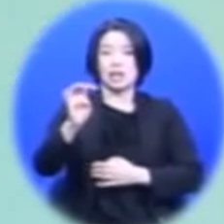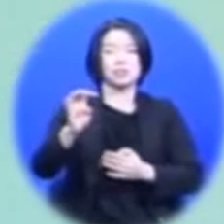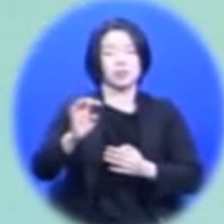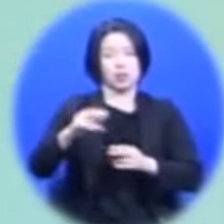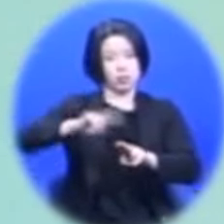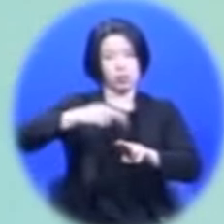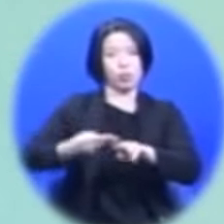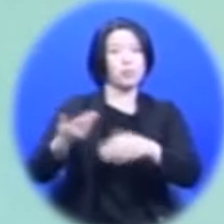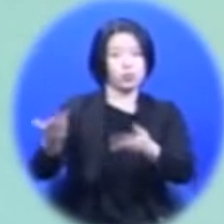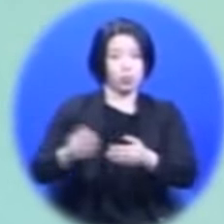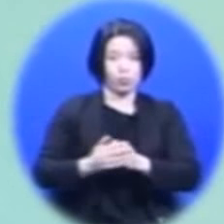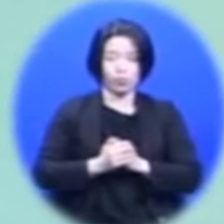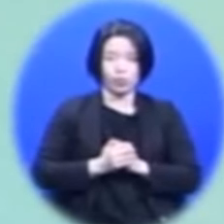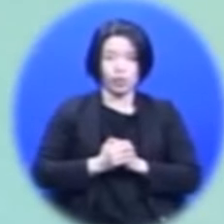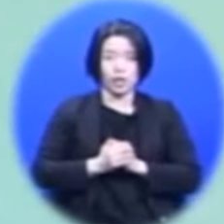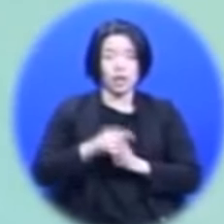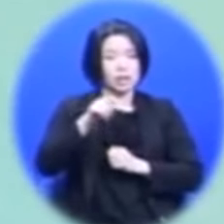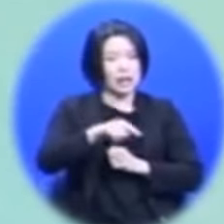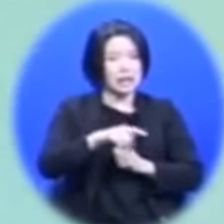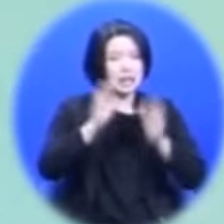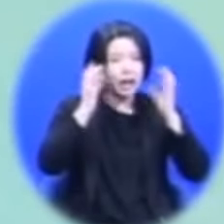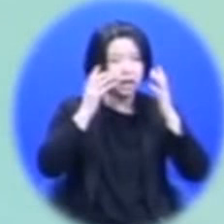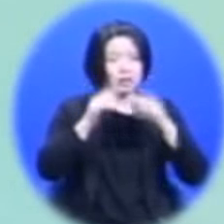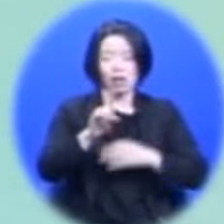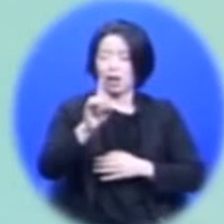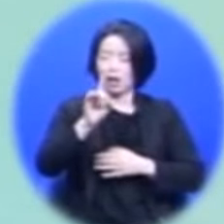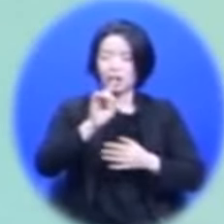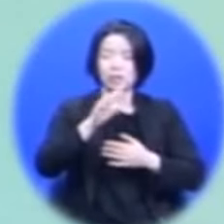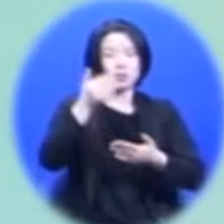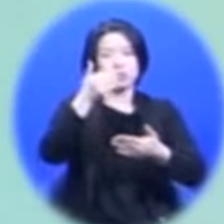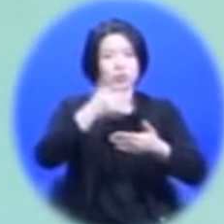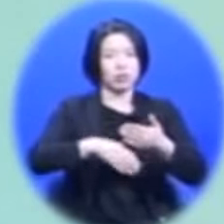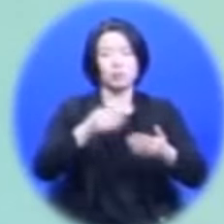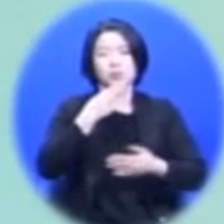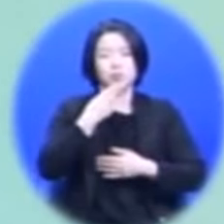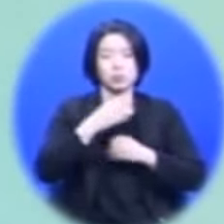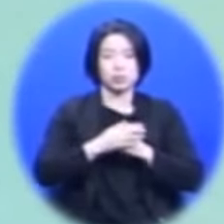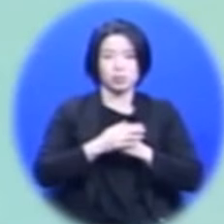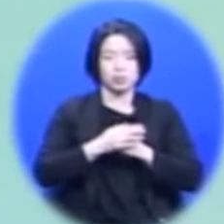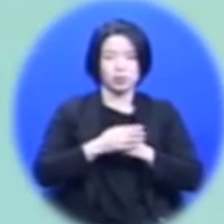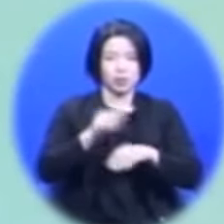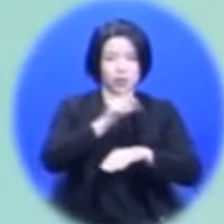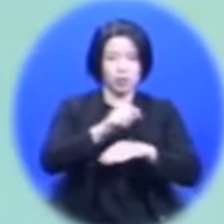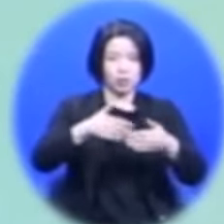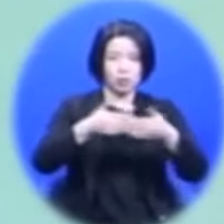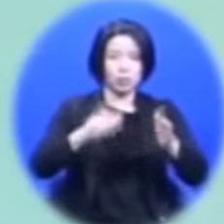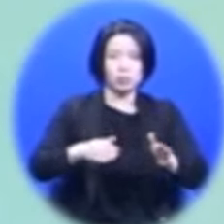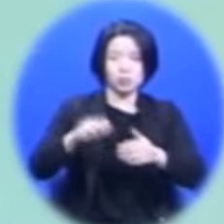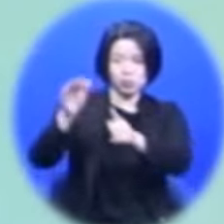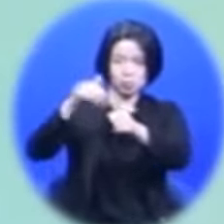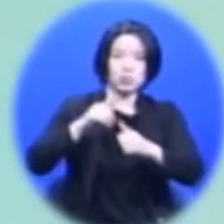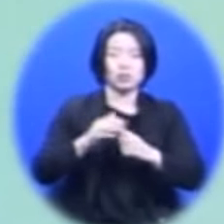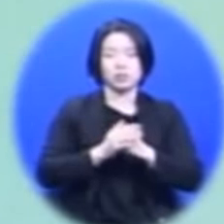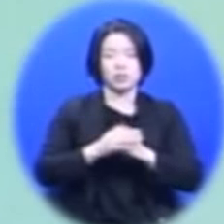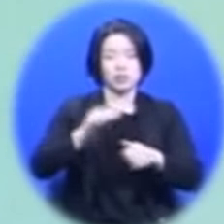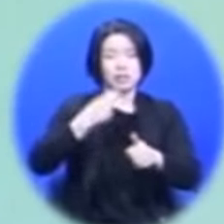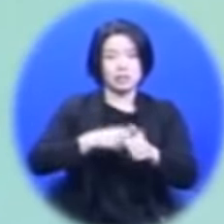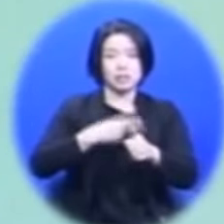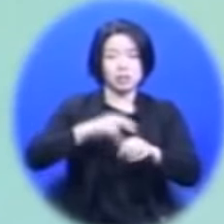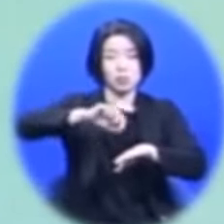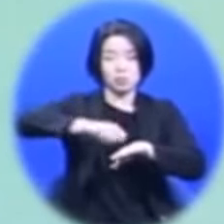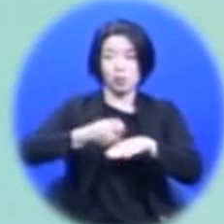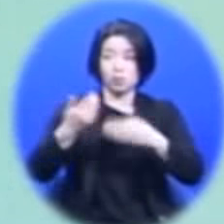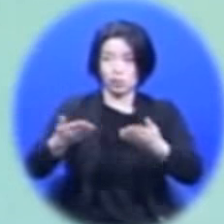받았죠. 이 아이는 한 장도 없어요. 교무실로 불려갔습니다. 선생님이 벌 주겠다고